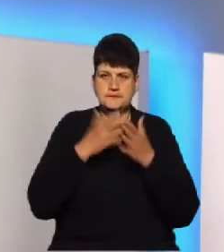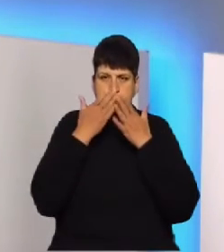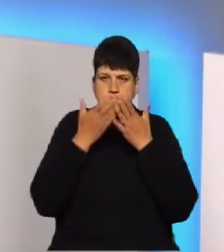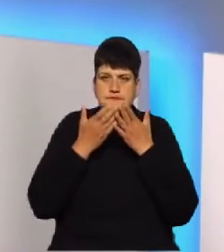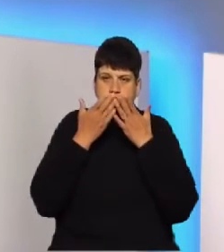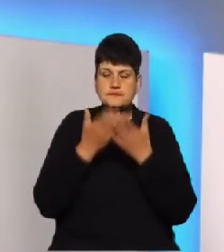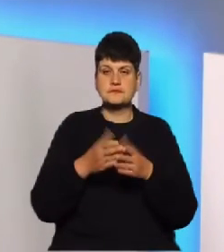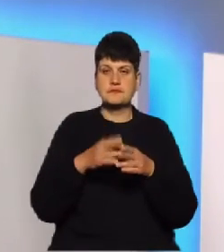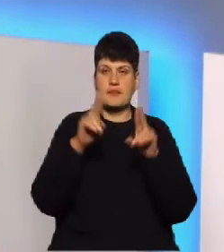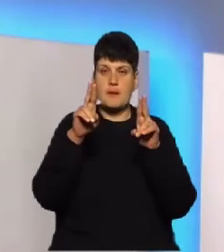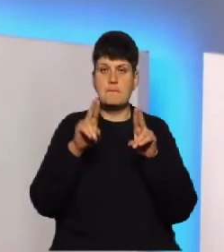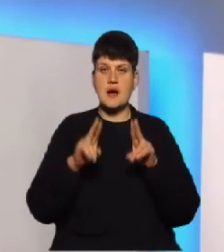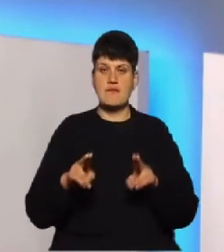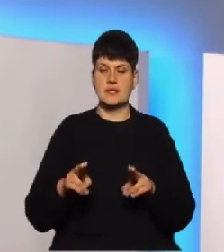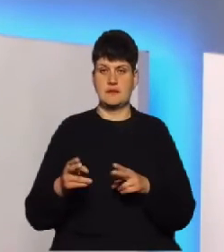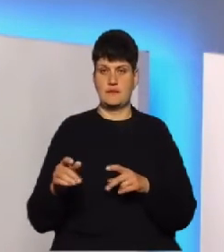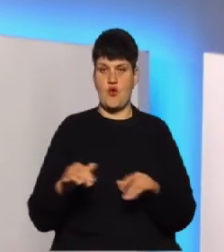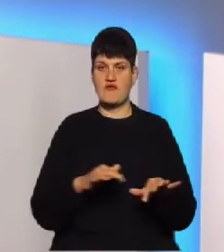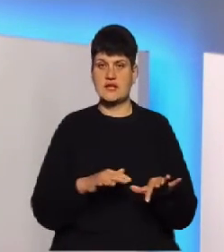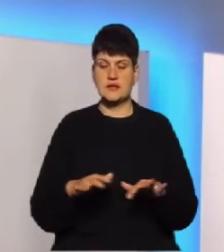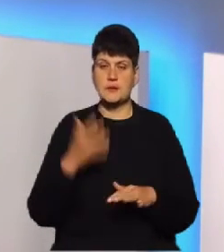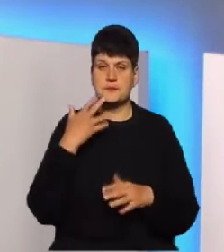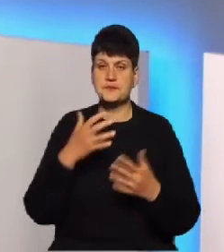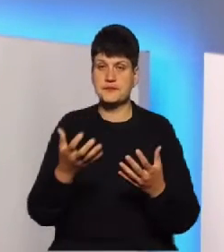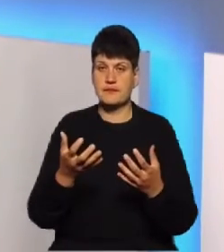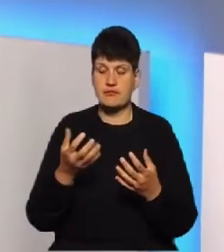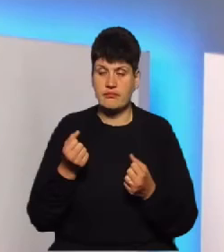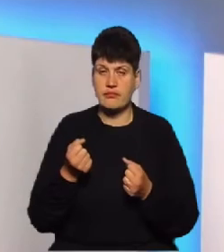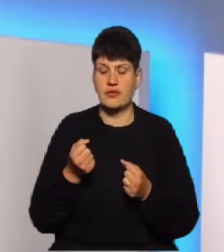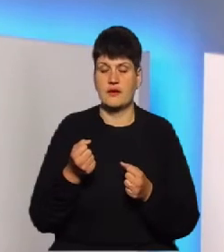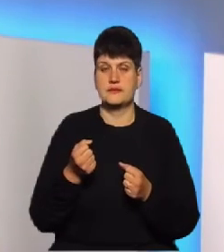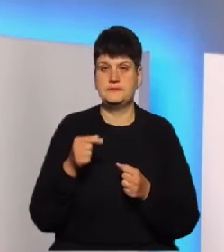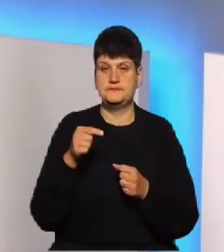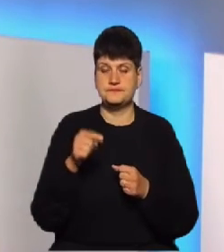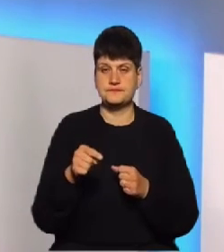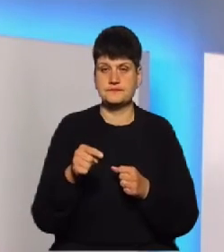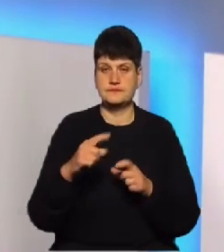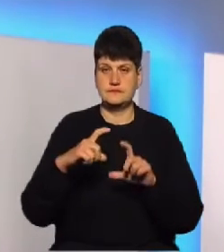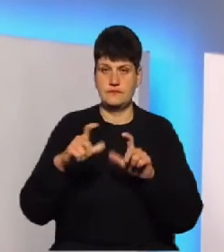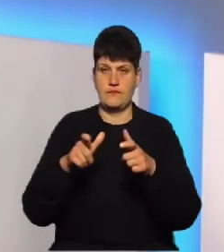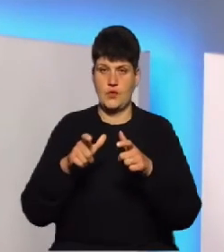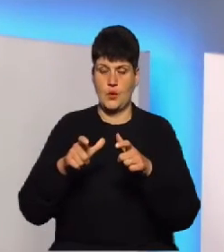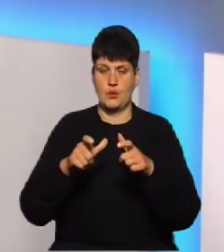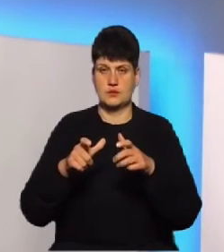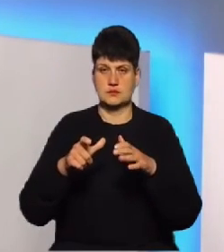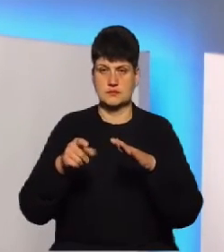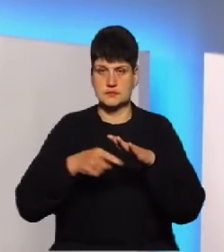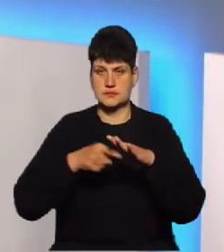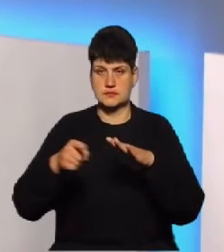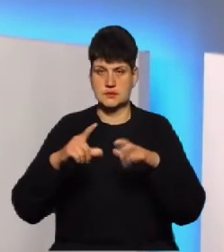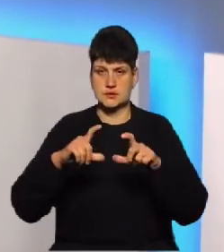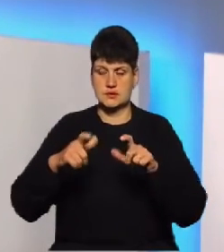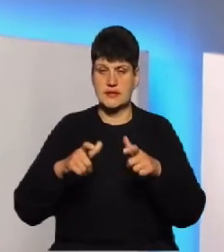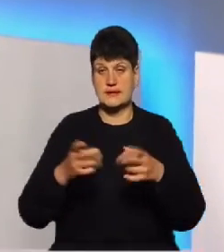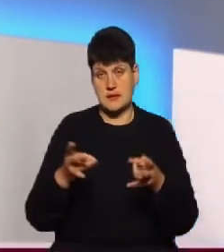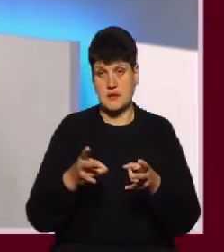тому самому самокаті, навіть при тому, коли ти його береш, коли ти скануєш там штрих-код і тому подібне. Тобто, треба цю інформацію людям давати, тому